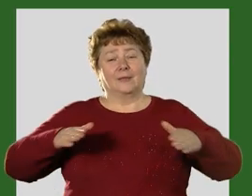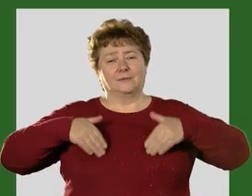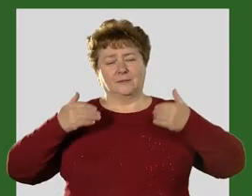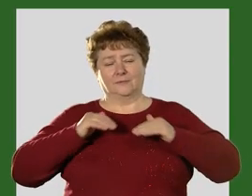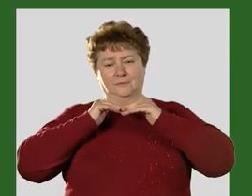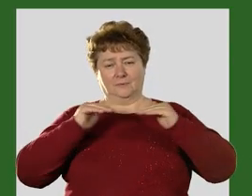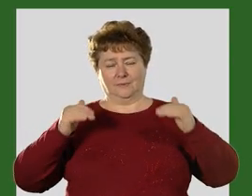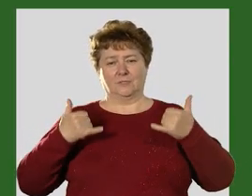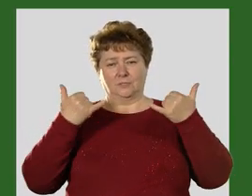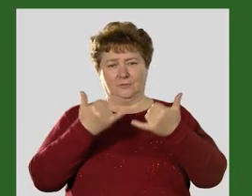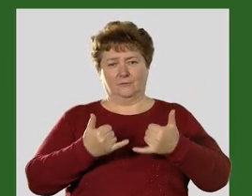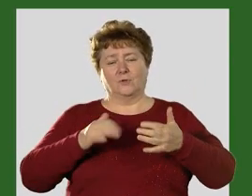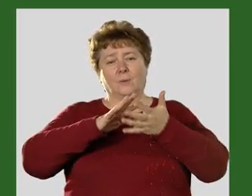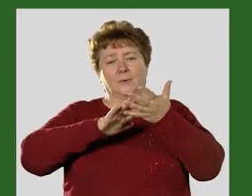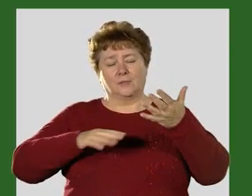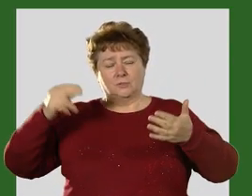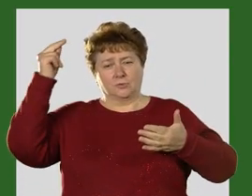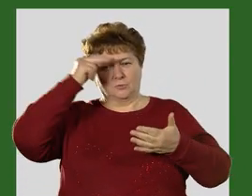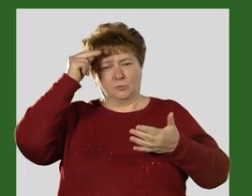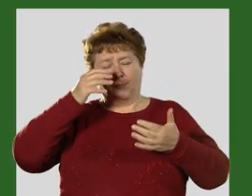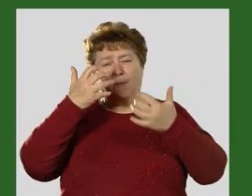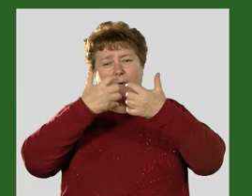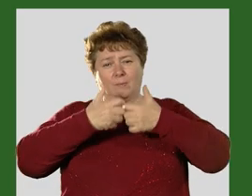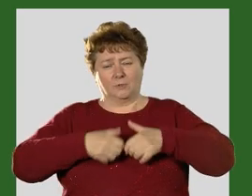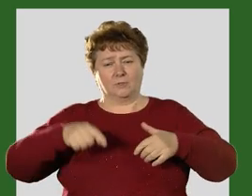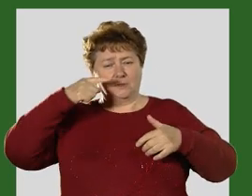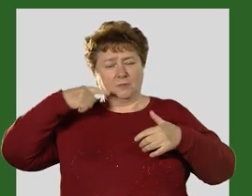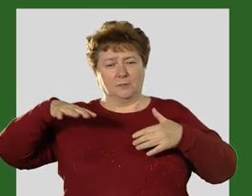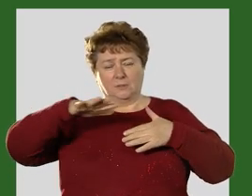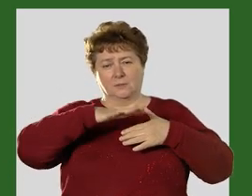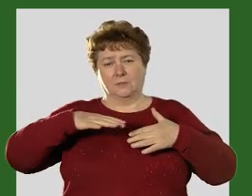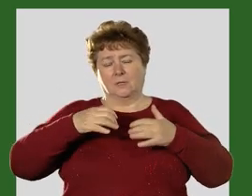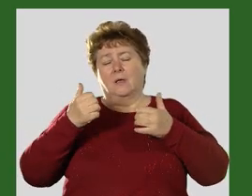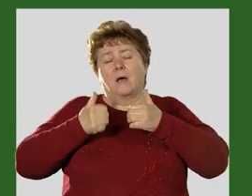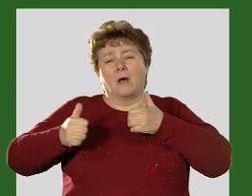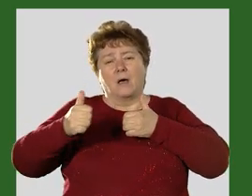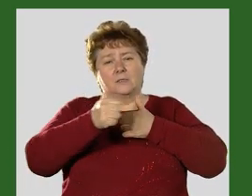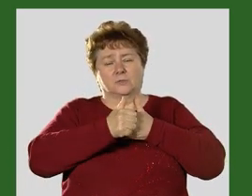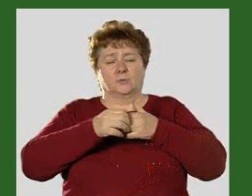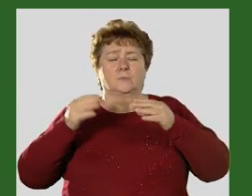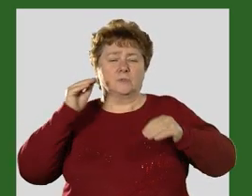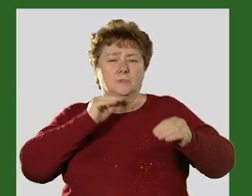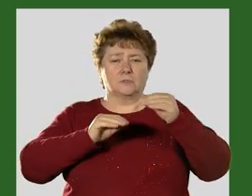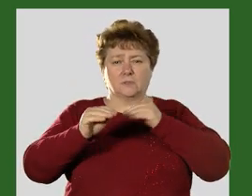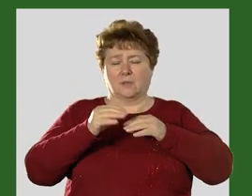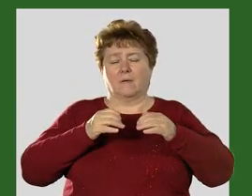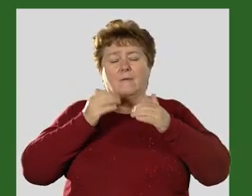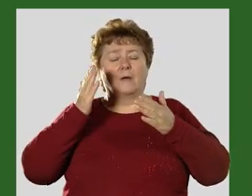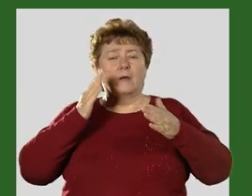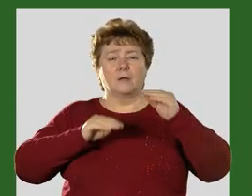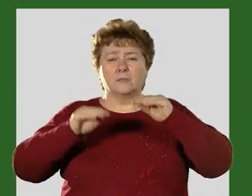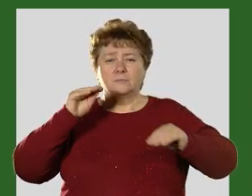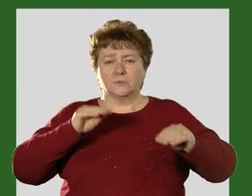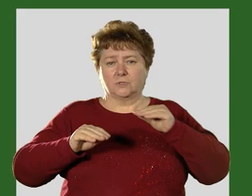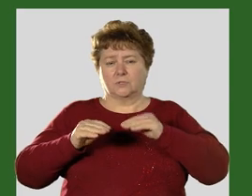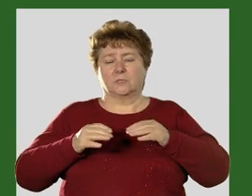Здравствуйте, ребята! Сегодня продолжаем изучение промышленности Кыргызстана, особенностей состава, размещения и значения